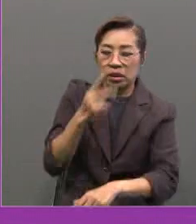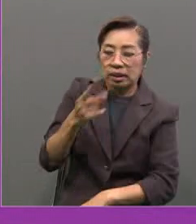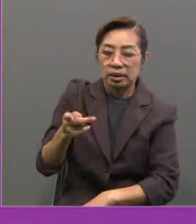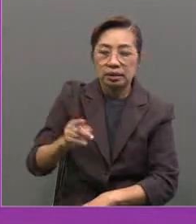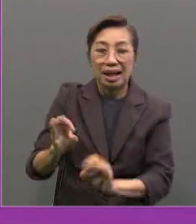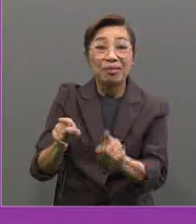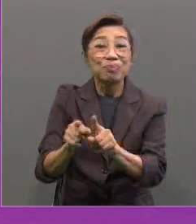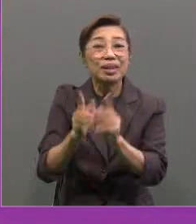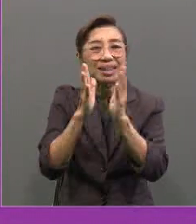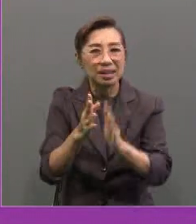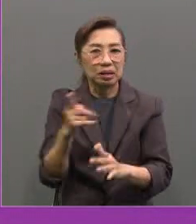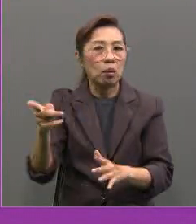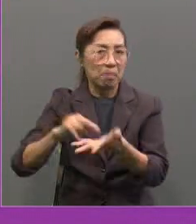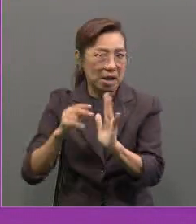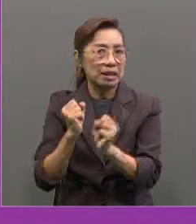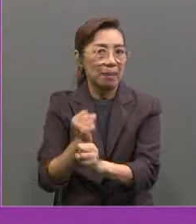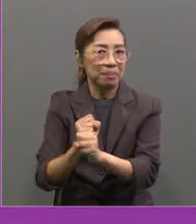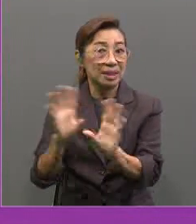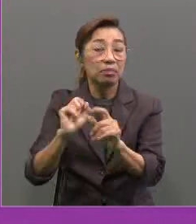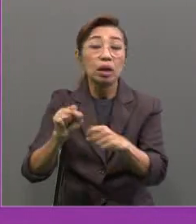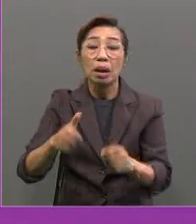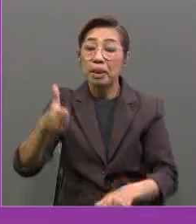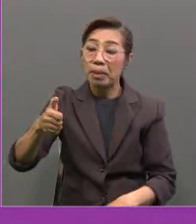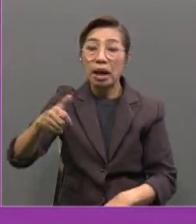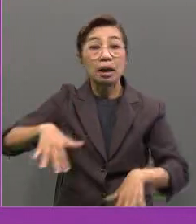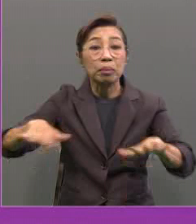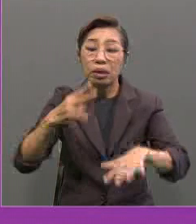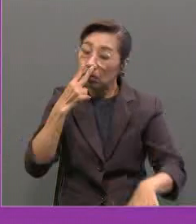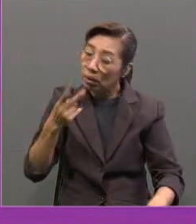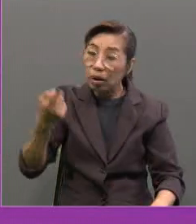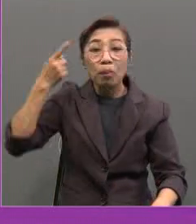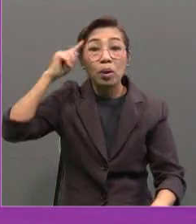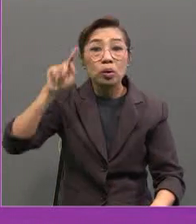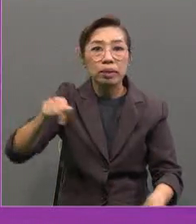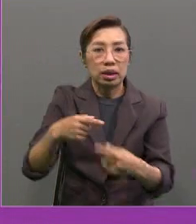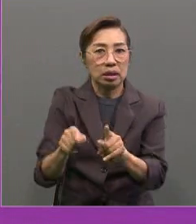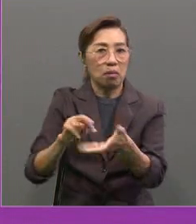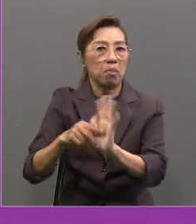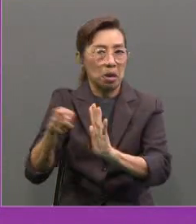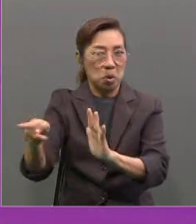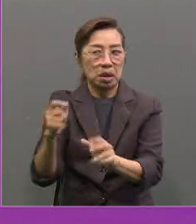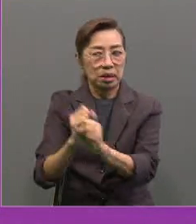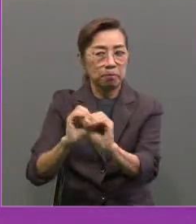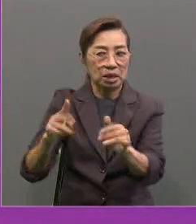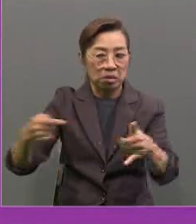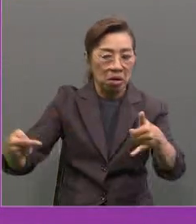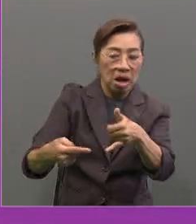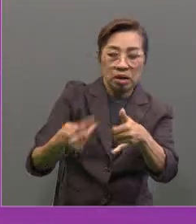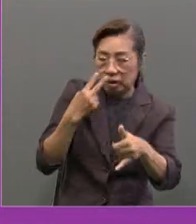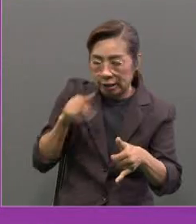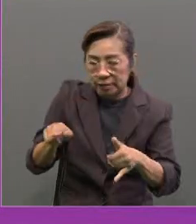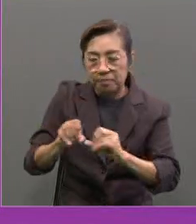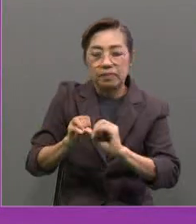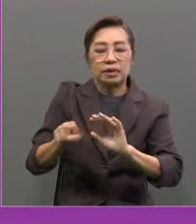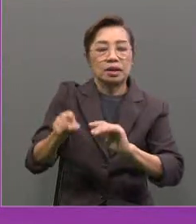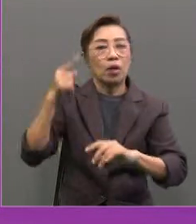ากกาธรรมดาเน ี ่ยเราก็อาจจะไม่ได้สังเกตนะนะคะ จริงแล้วมันใช้ประโยชน์ได้เยอะนะใช้ในทางที่ถูกที่ควรนะเวลาที่ไปในเห